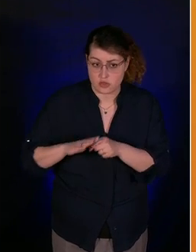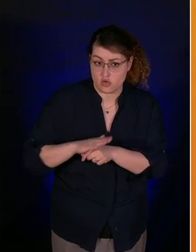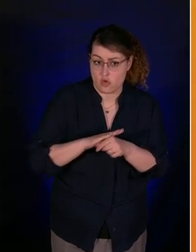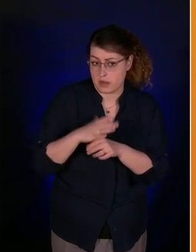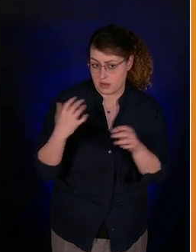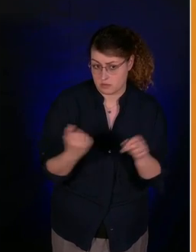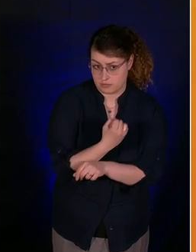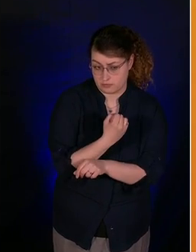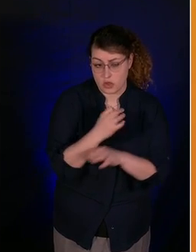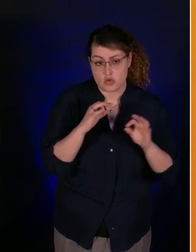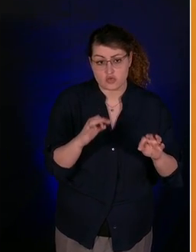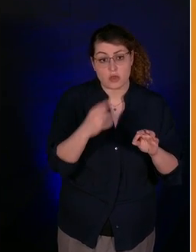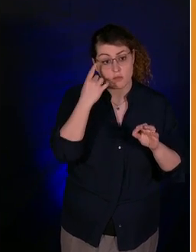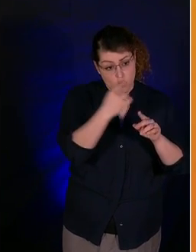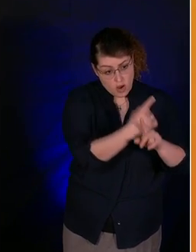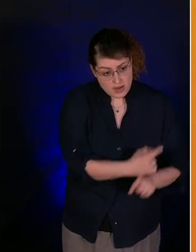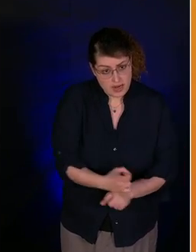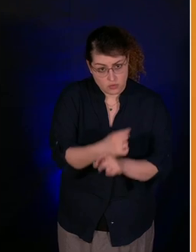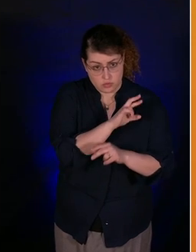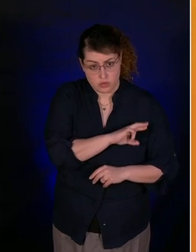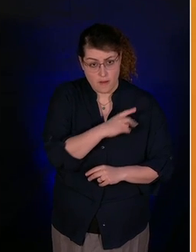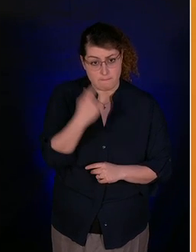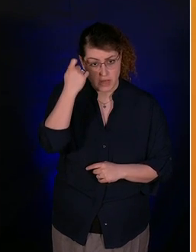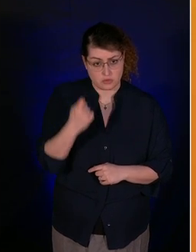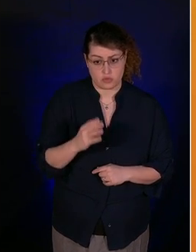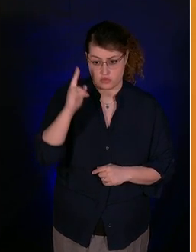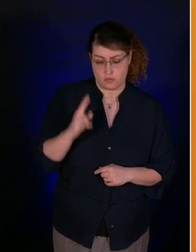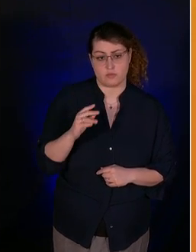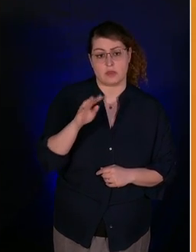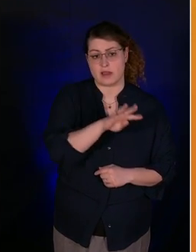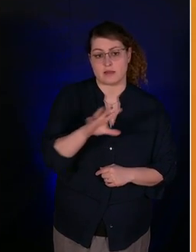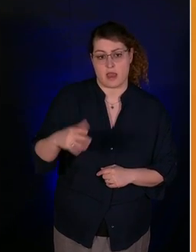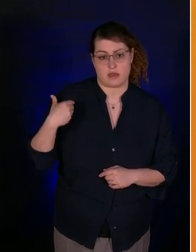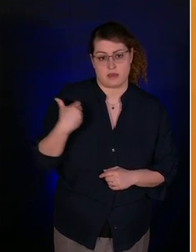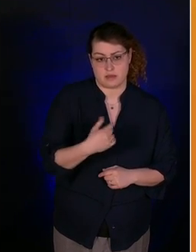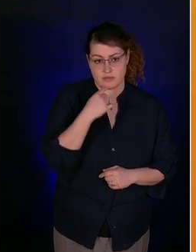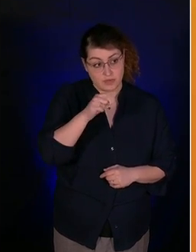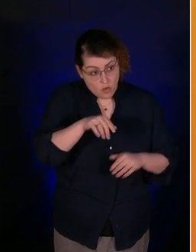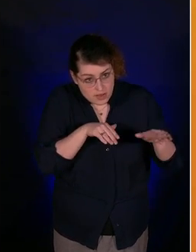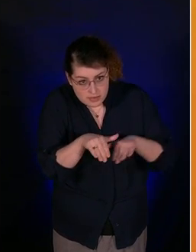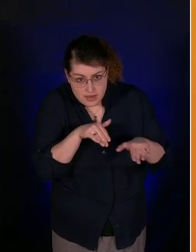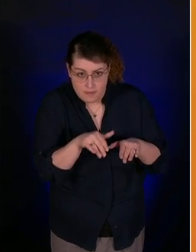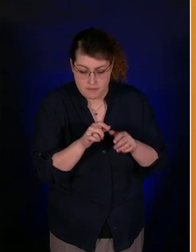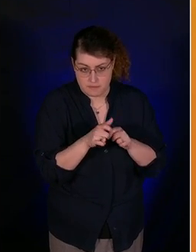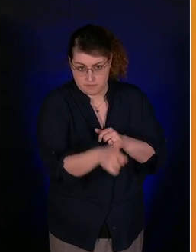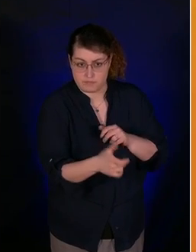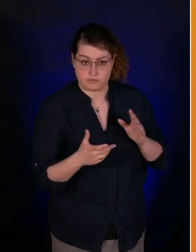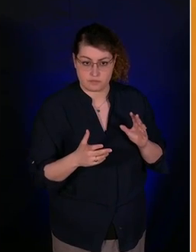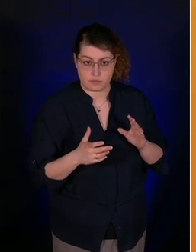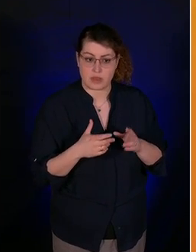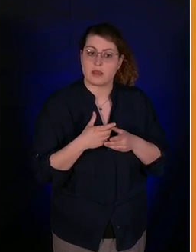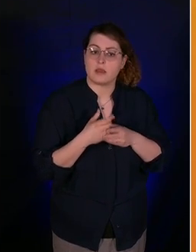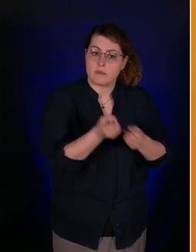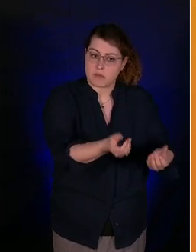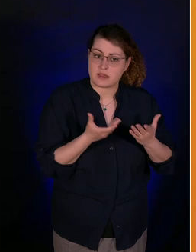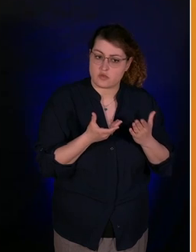est au cœur même du calcul de la pension depuis 1945, car il répond à la volonté d'avoir un système à prestations définies. Les prestations définies sont